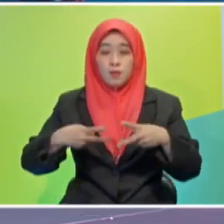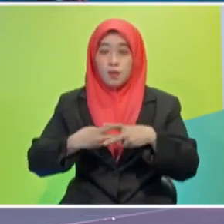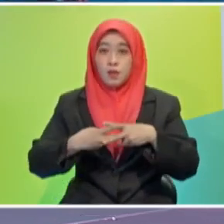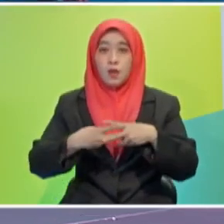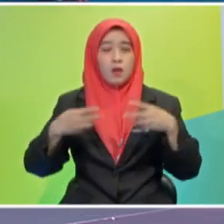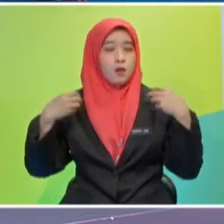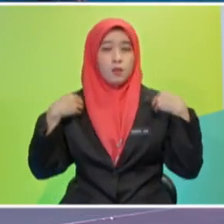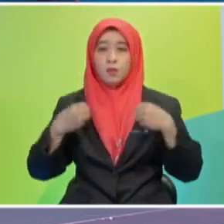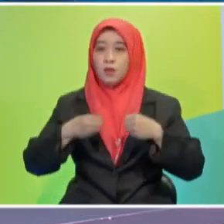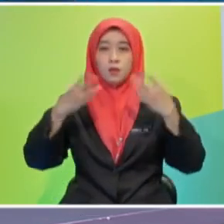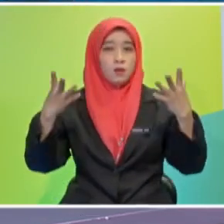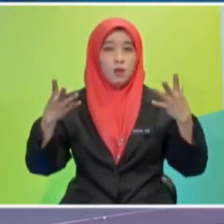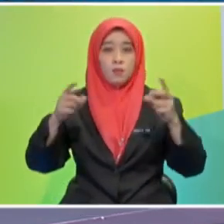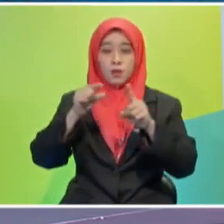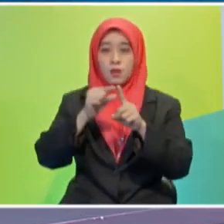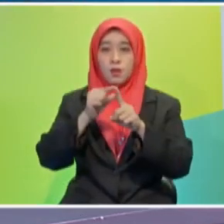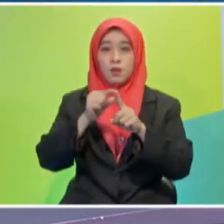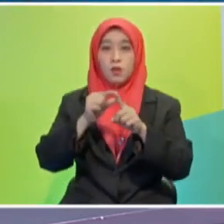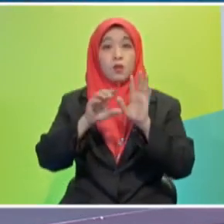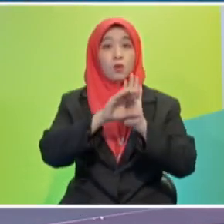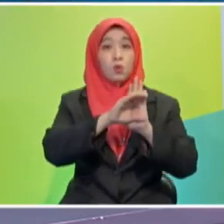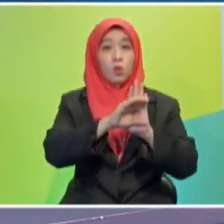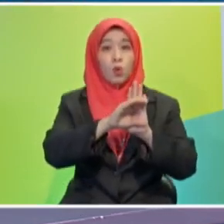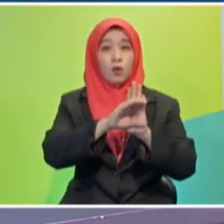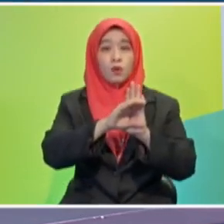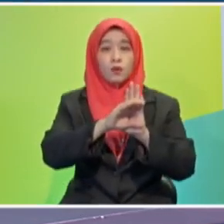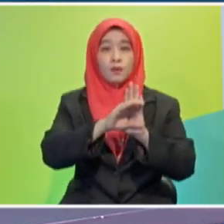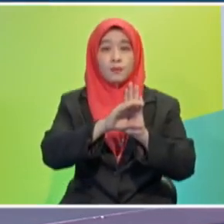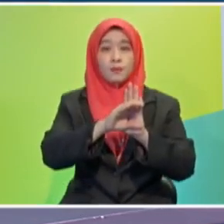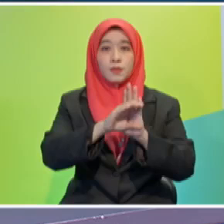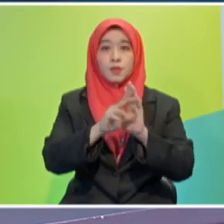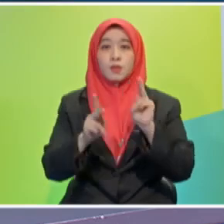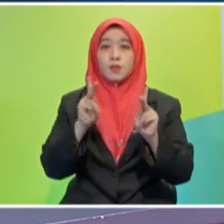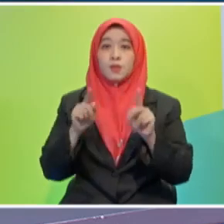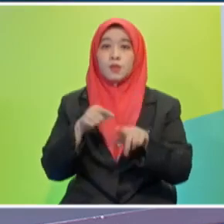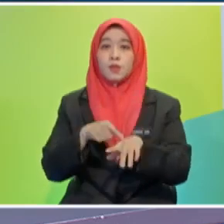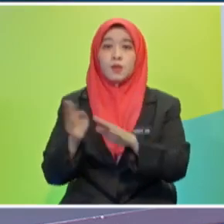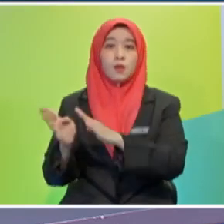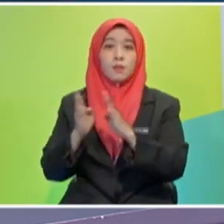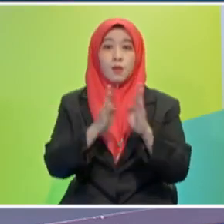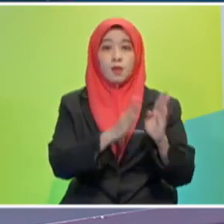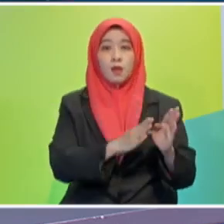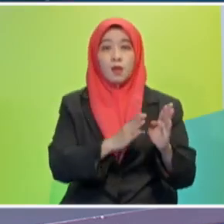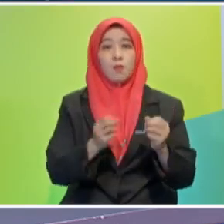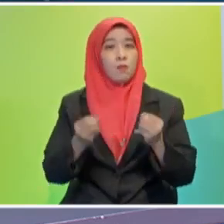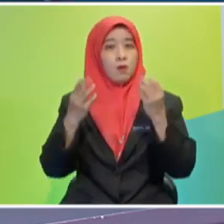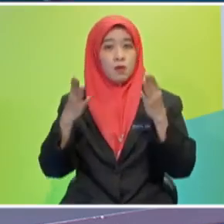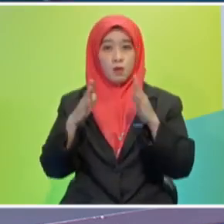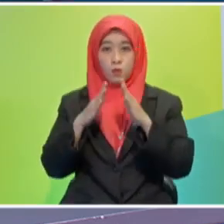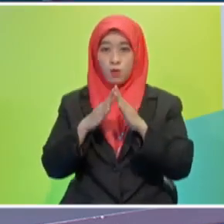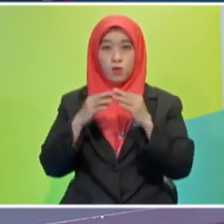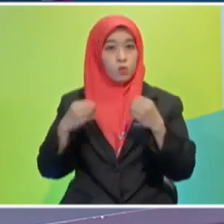yang digunakan. Sebagai contoh, kalau di bandar, kebanyakan rumah dah